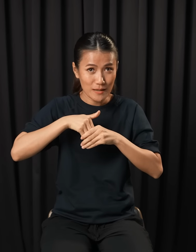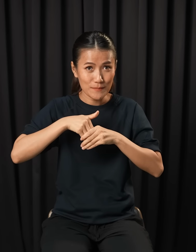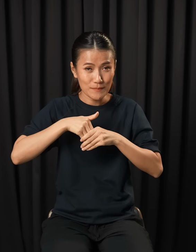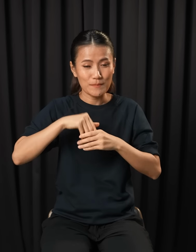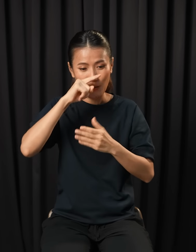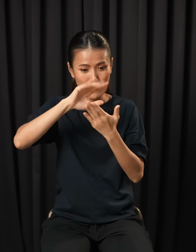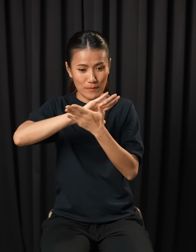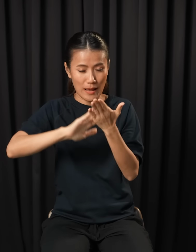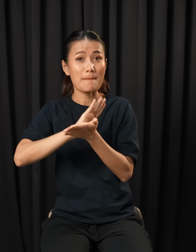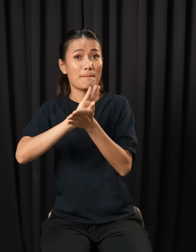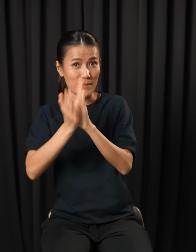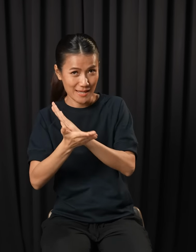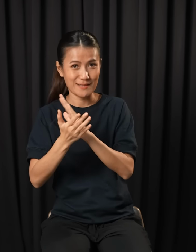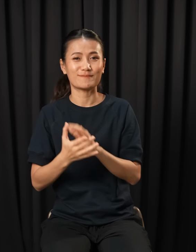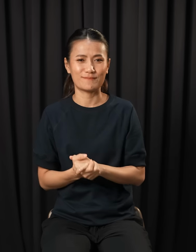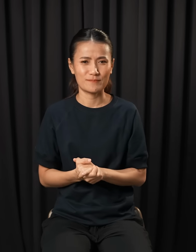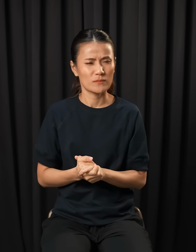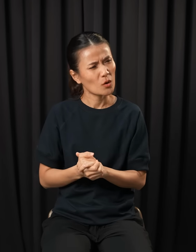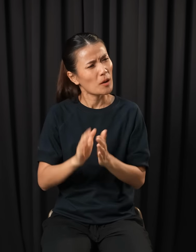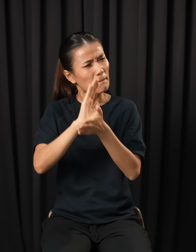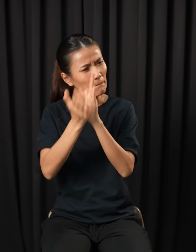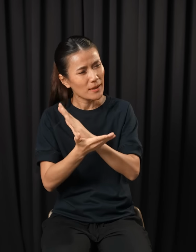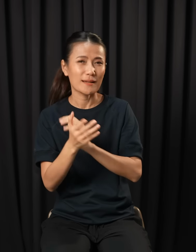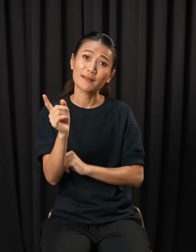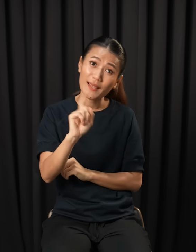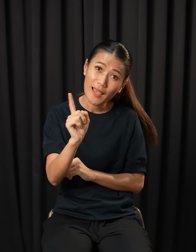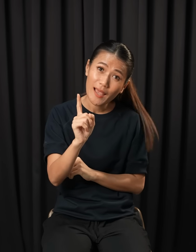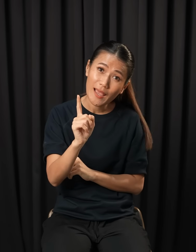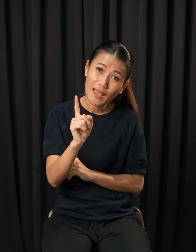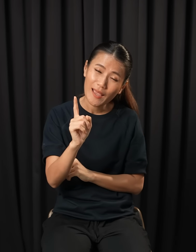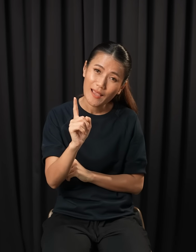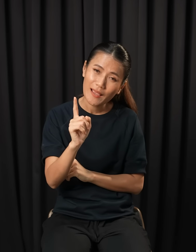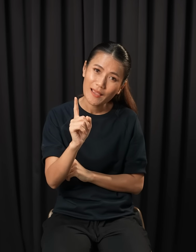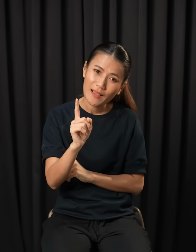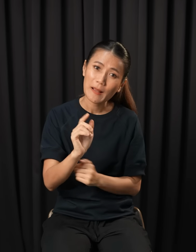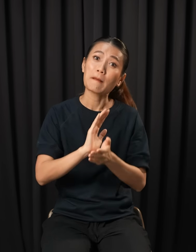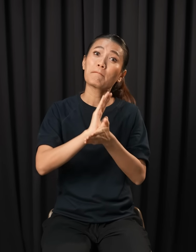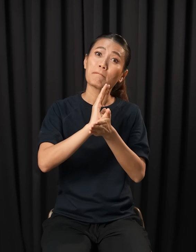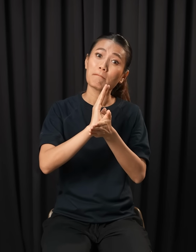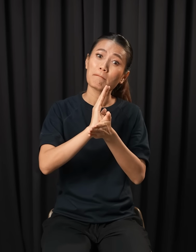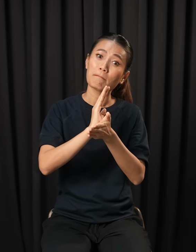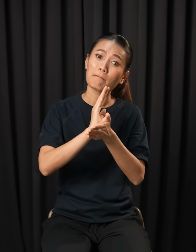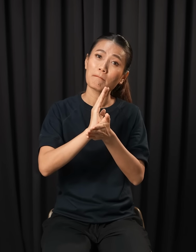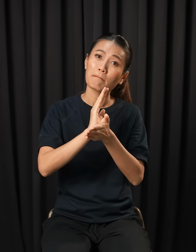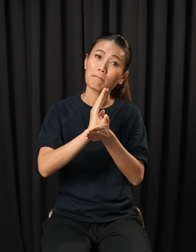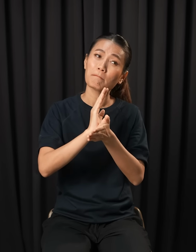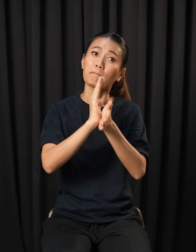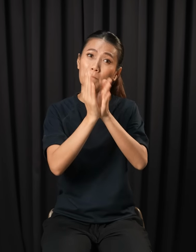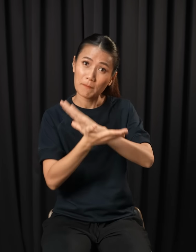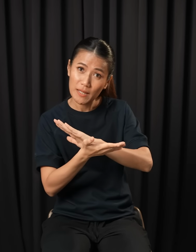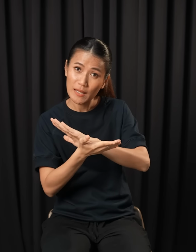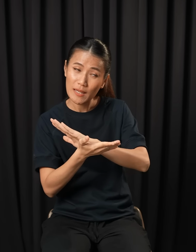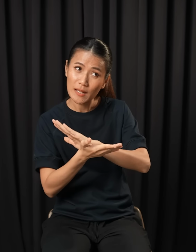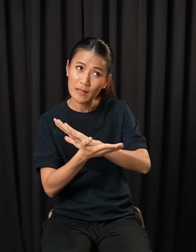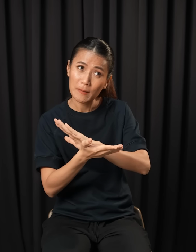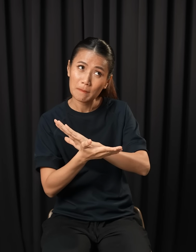ะ โอเค บาท2 บาท กาก้าวไกลประเทศไทยไม่เหมือนเดิม ครับ นะ คราวนี้เนี่ยในความไม่เหมือนเดิมเนี่ยมันก็มี